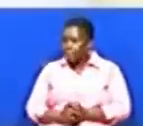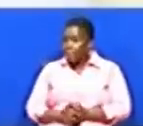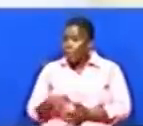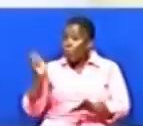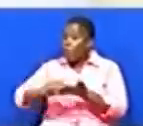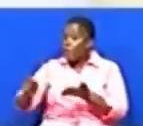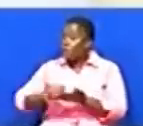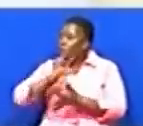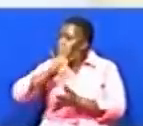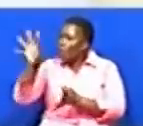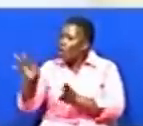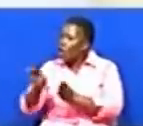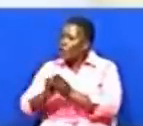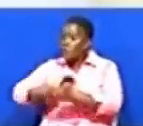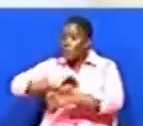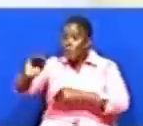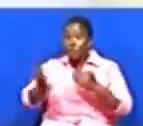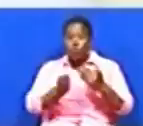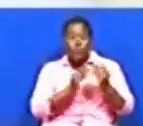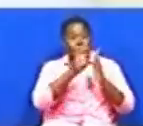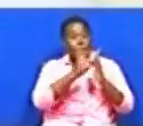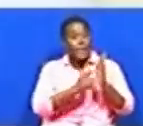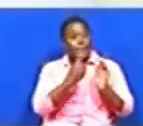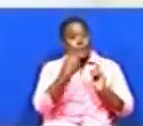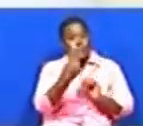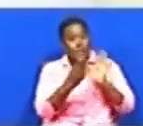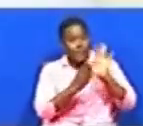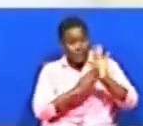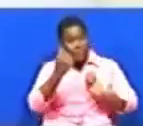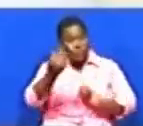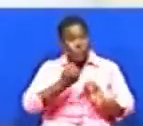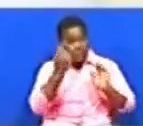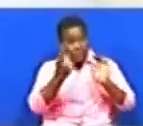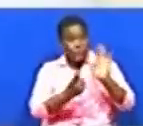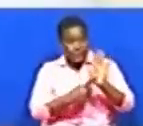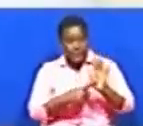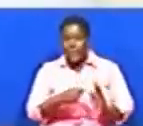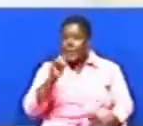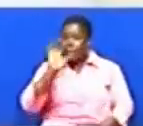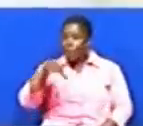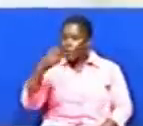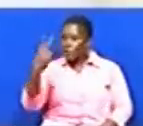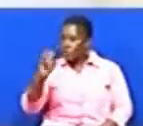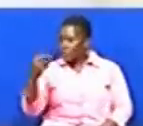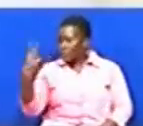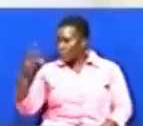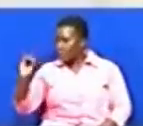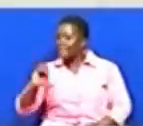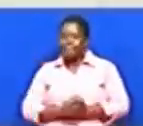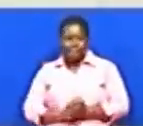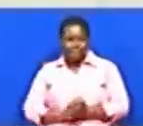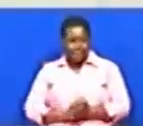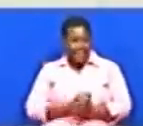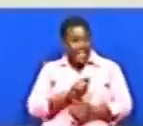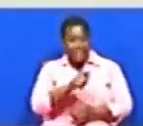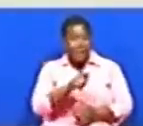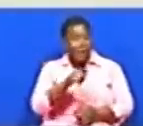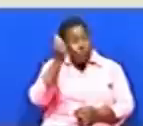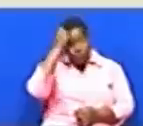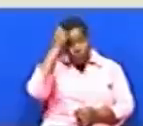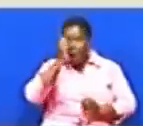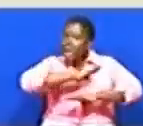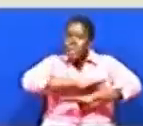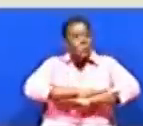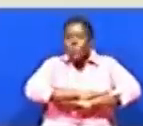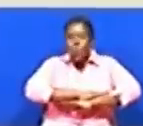amekwishaeleza watarejea shuleni tarehe 29 Juni 2020, na watakaa, maana si wameshapumzika miezi